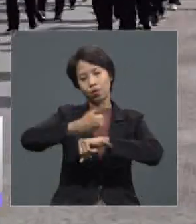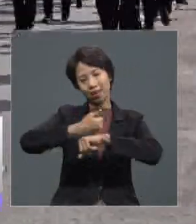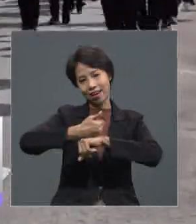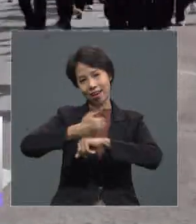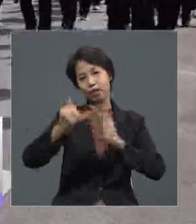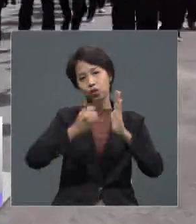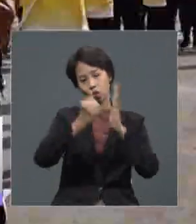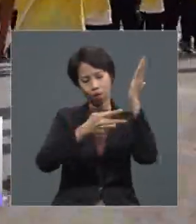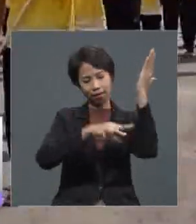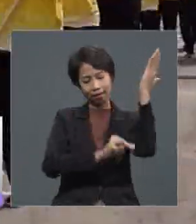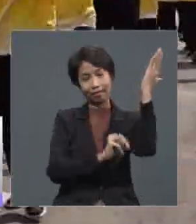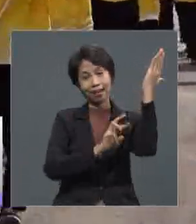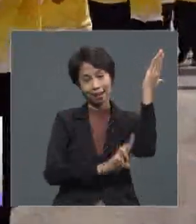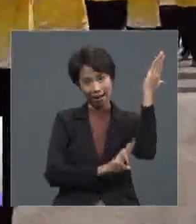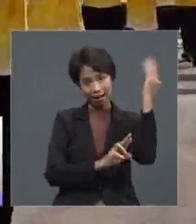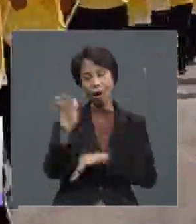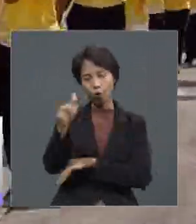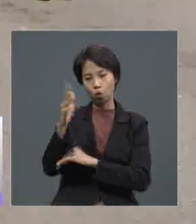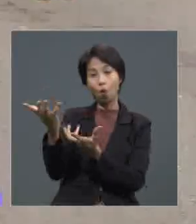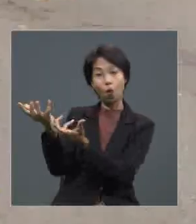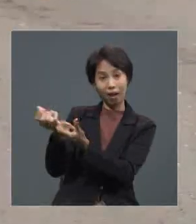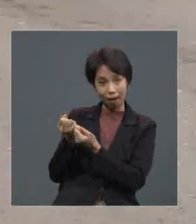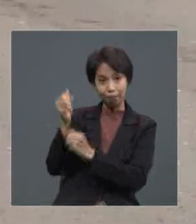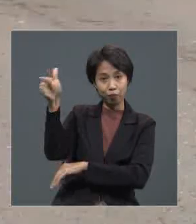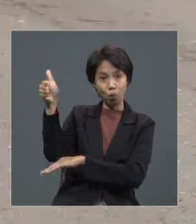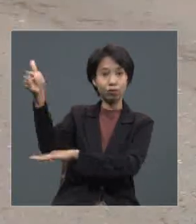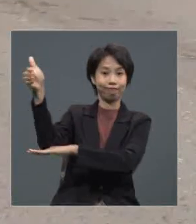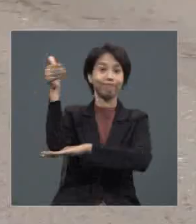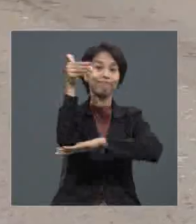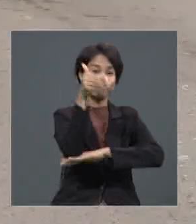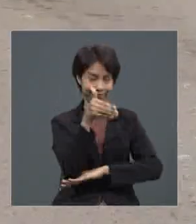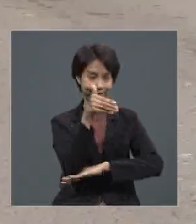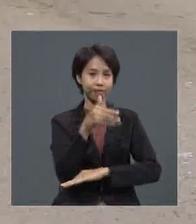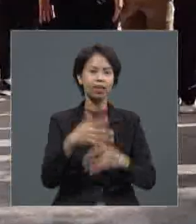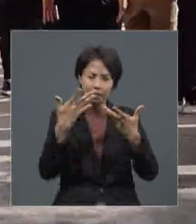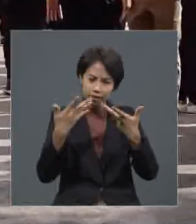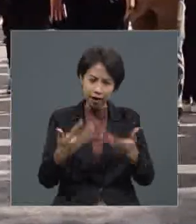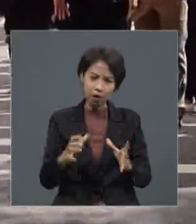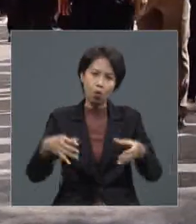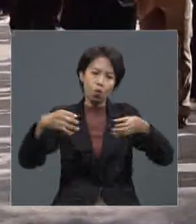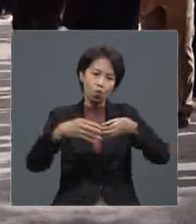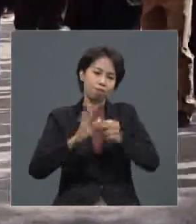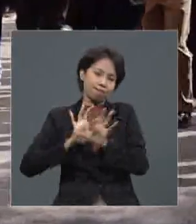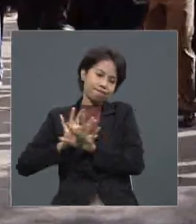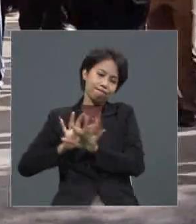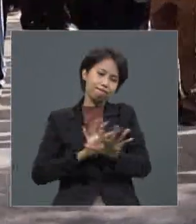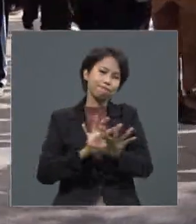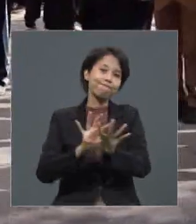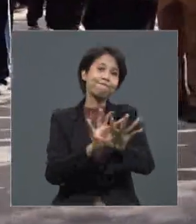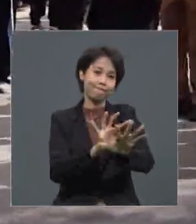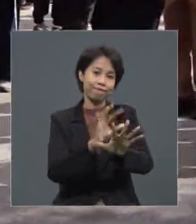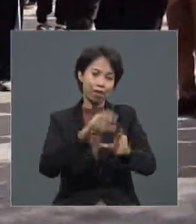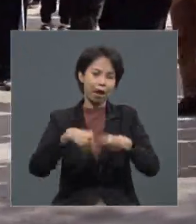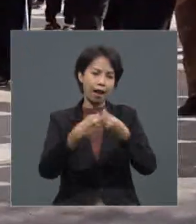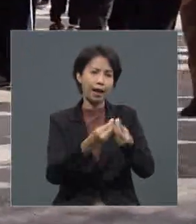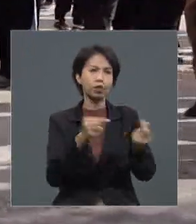าเป็นประธานรับธงที่อบต.ตาโลฮาลออำเภอรามันนะครับจากนั้นก็ได้นำขบวนธงเนี่ยส่งมอบต่อให้กับในอำเ